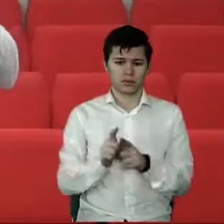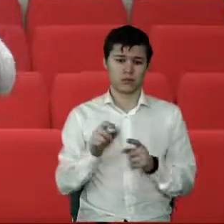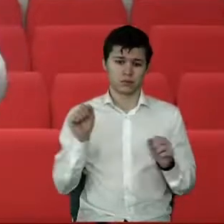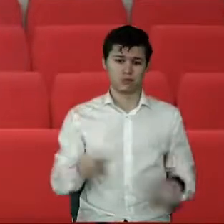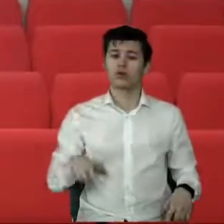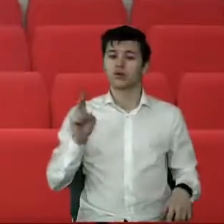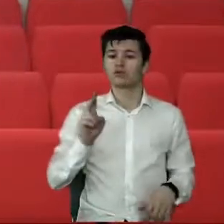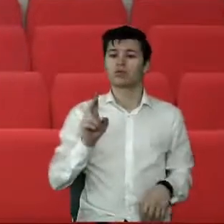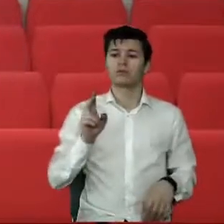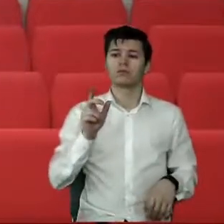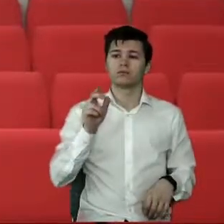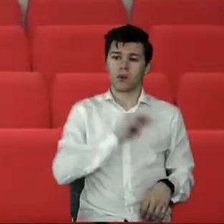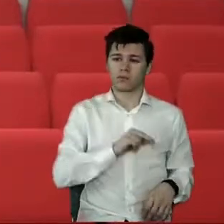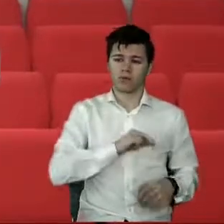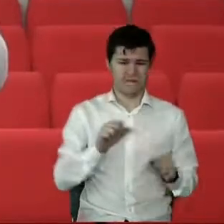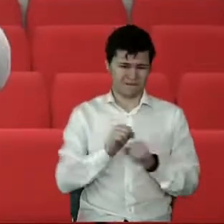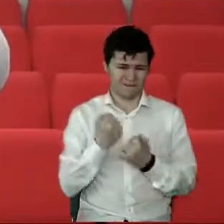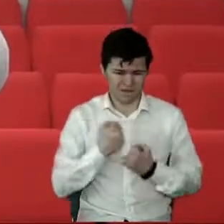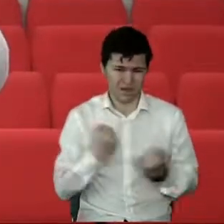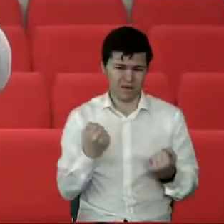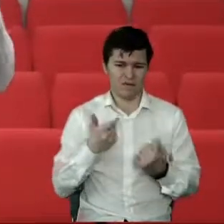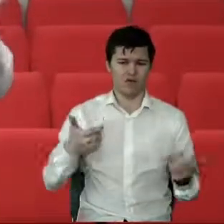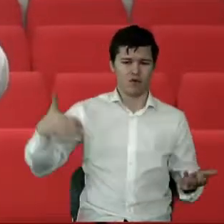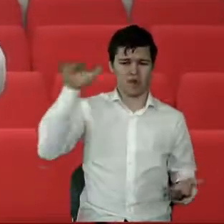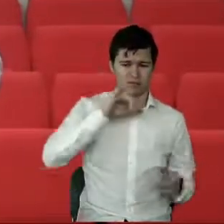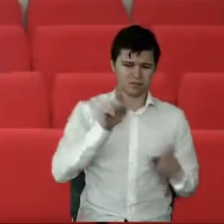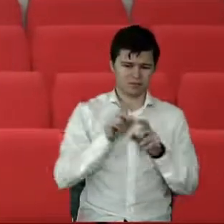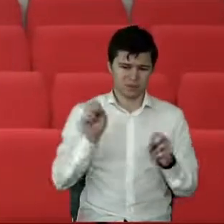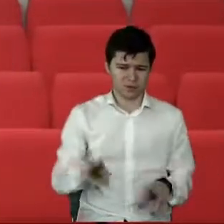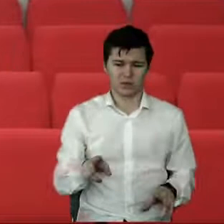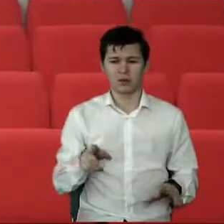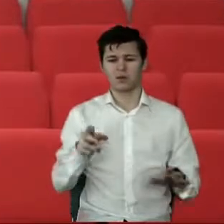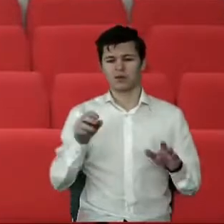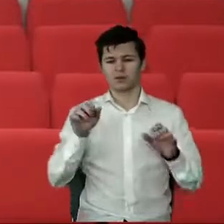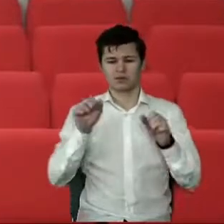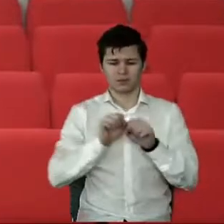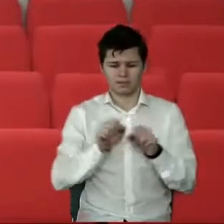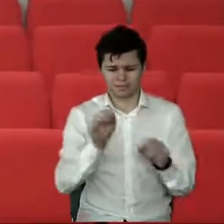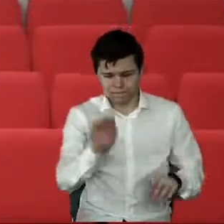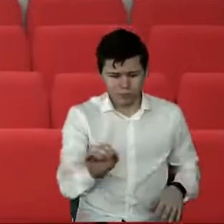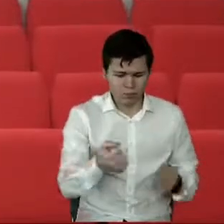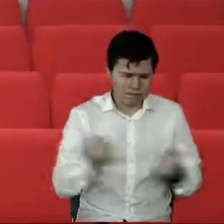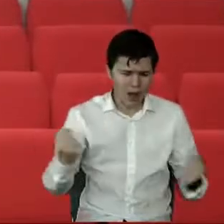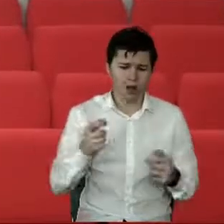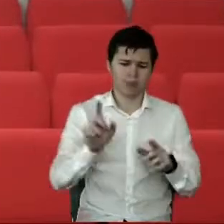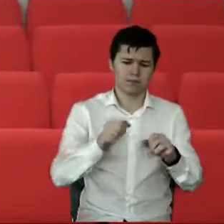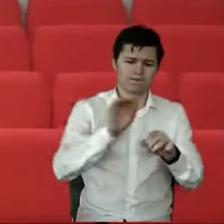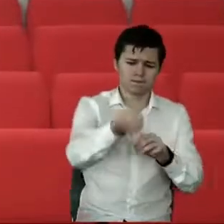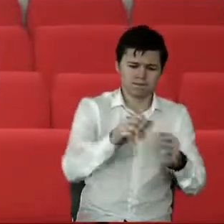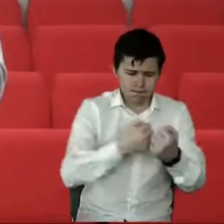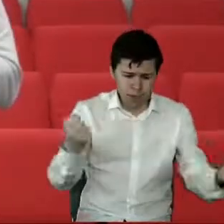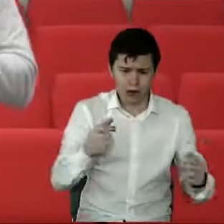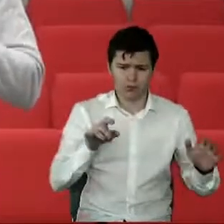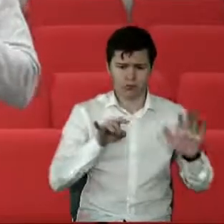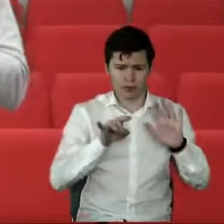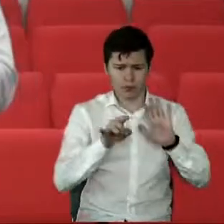бригада взрывников горных или горнопроходческим щитом пройти или еще каким-то способом. Можно было сделать и так.